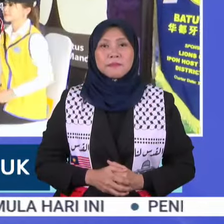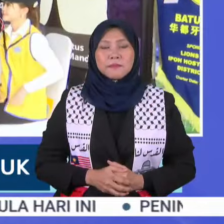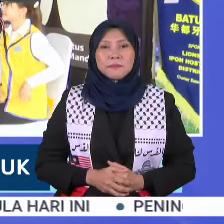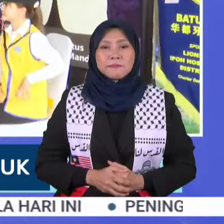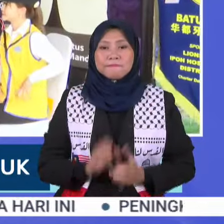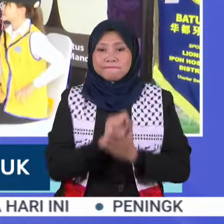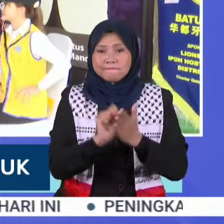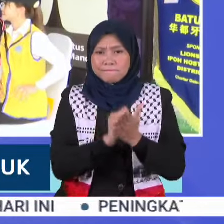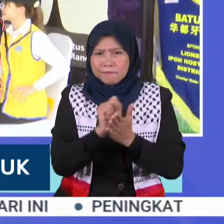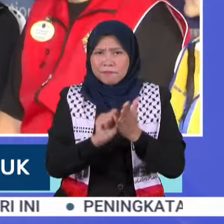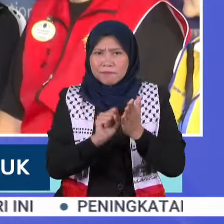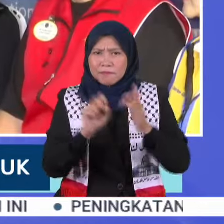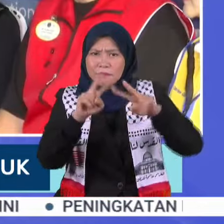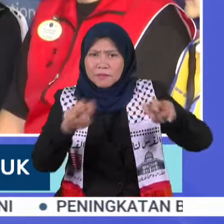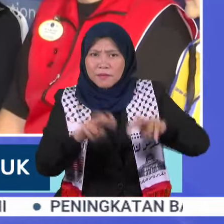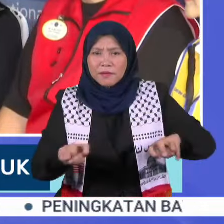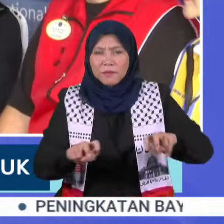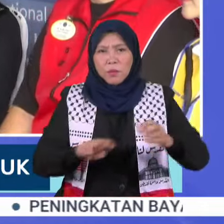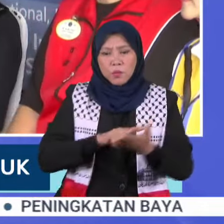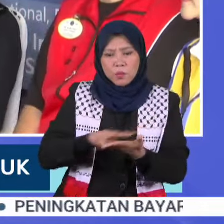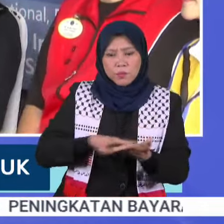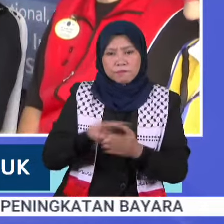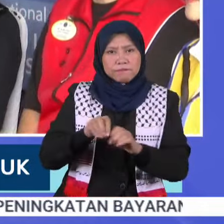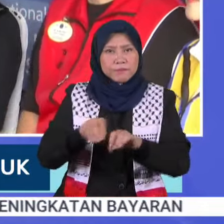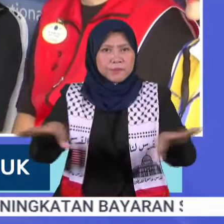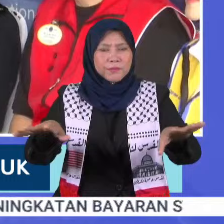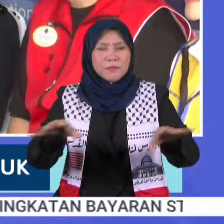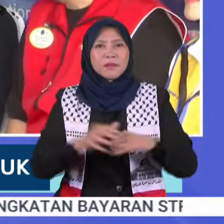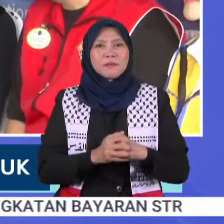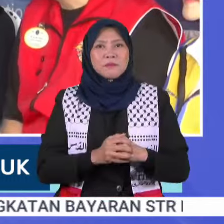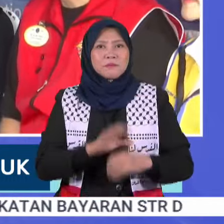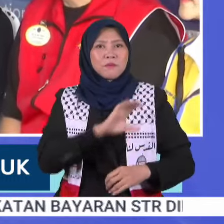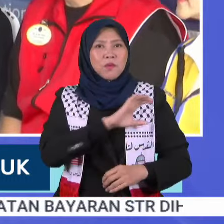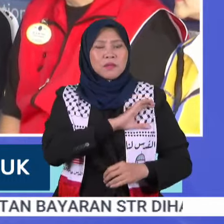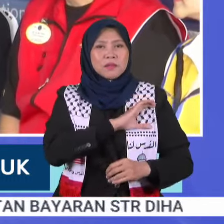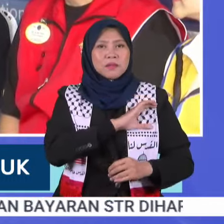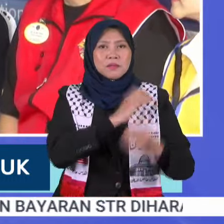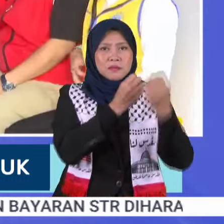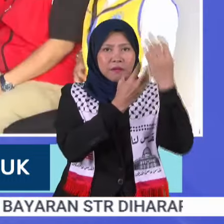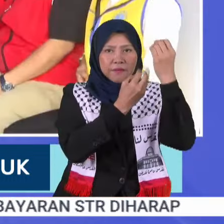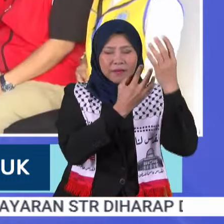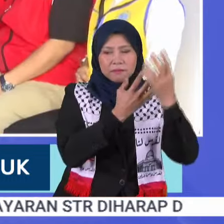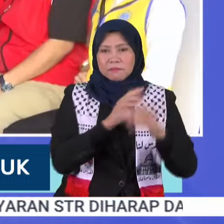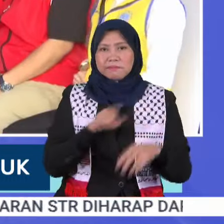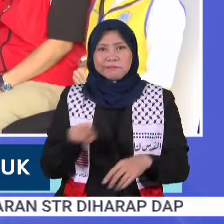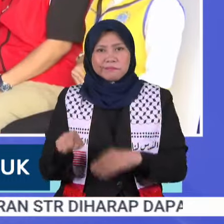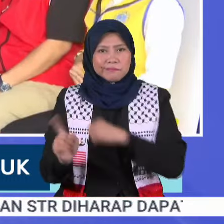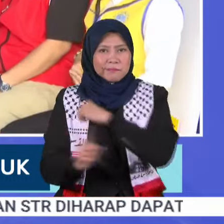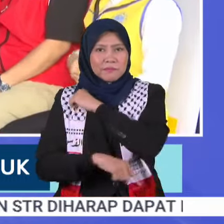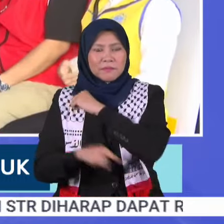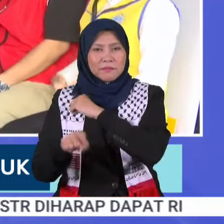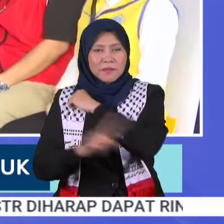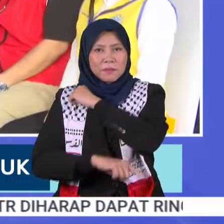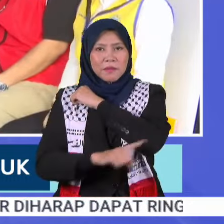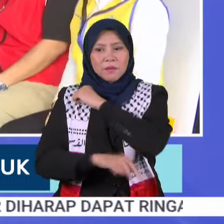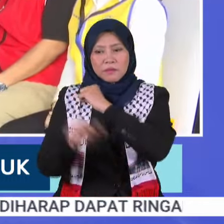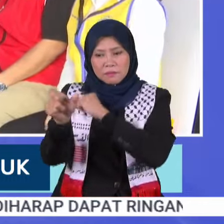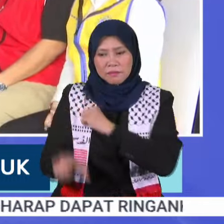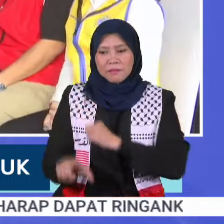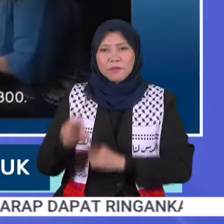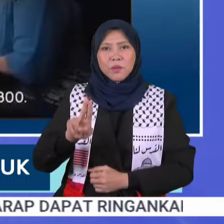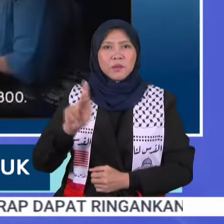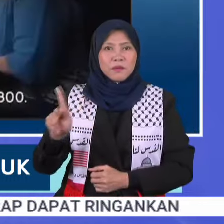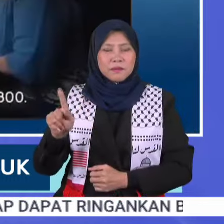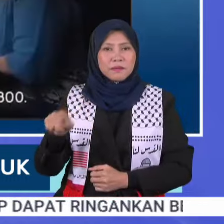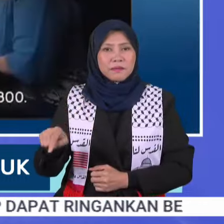Siasatan berhubung video tular tindakan saman anggota trafik ke atas warga United Kingdom diserah sepenuhnya kepada Jabatan Siasatan